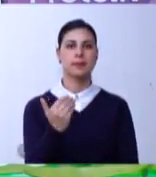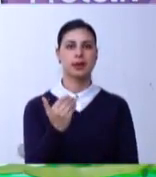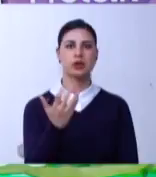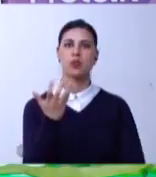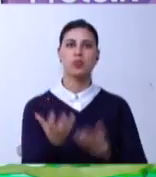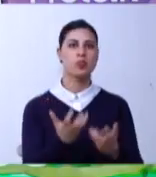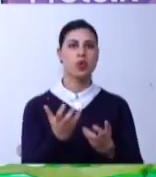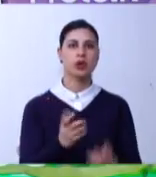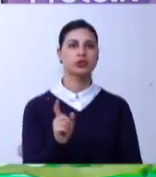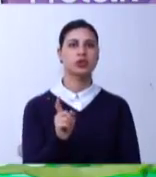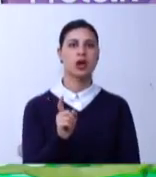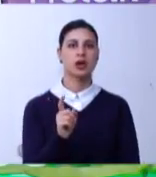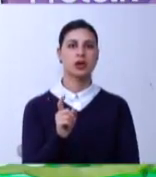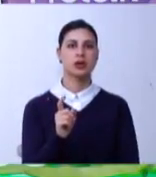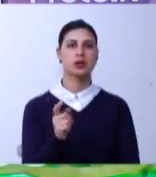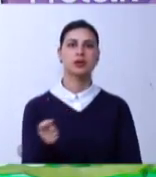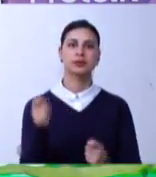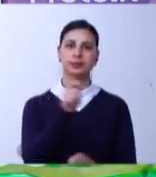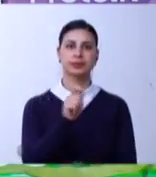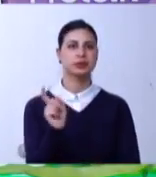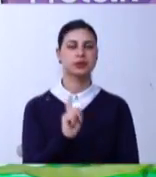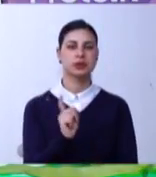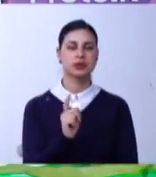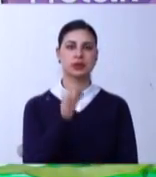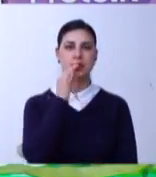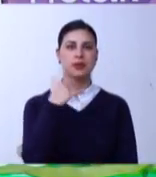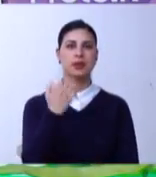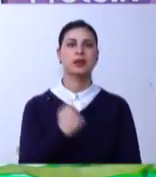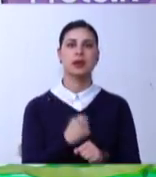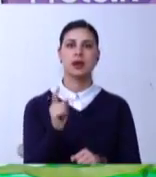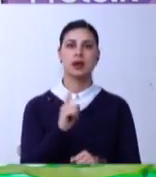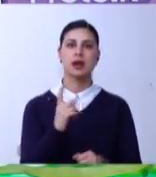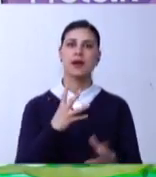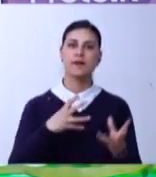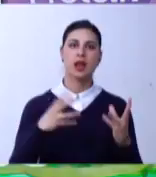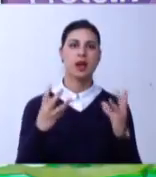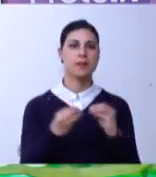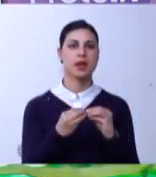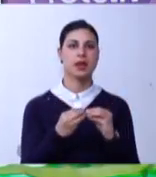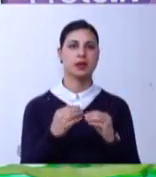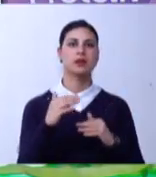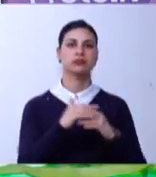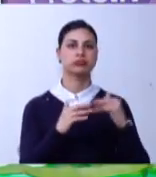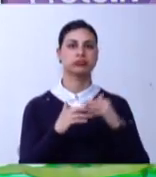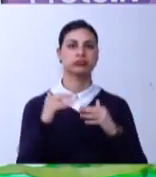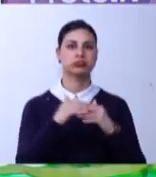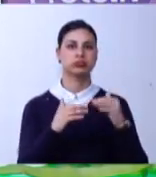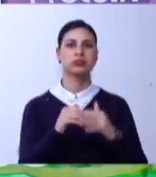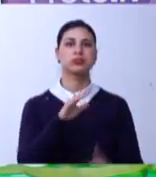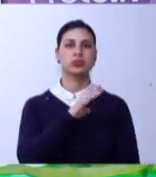არა მოხარშა სატაცური და გადაღვარა მისი ნახარში და შემდეგ გამოიყენა, არამედ ყველაფერი ერთად ჩათუშა